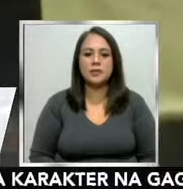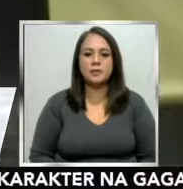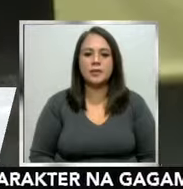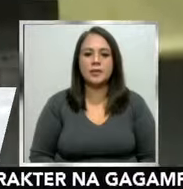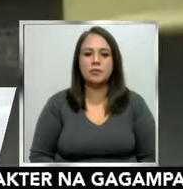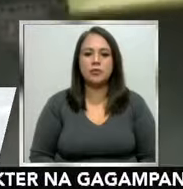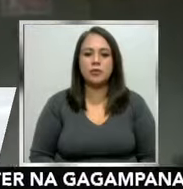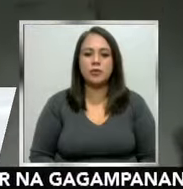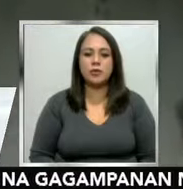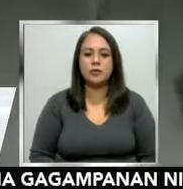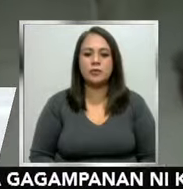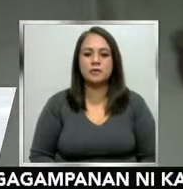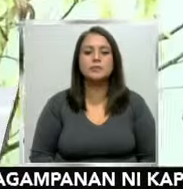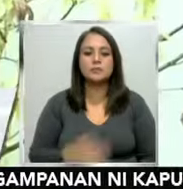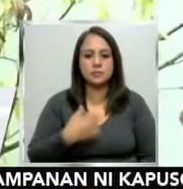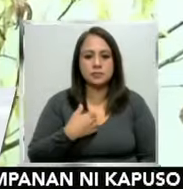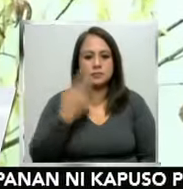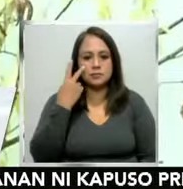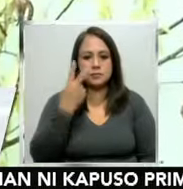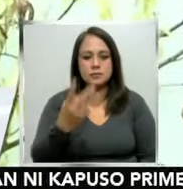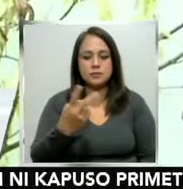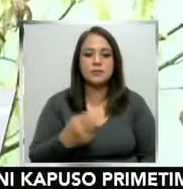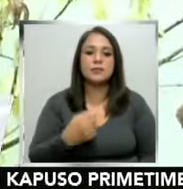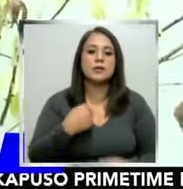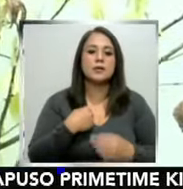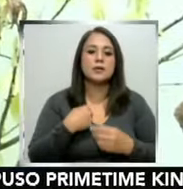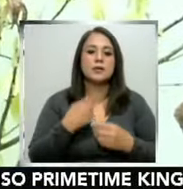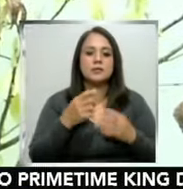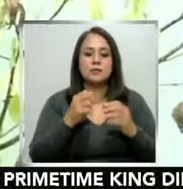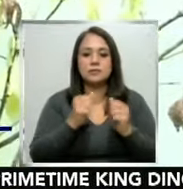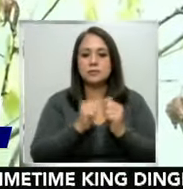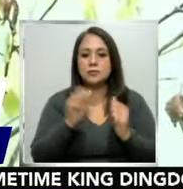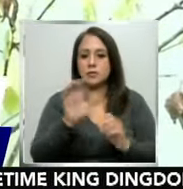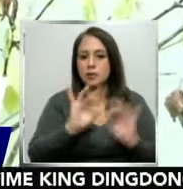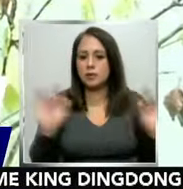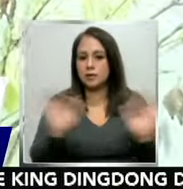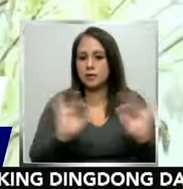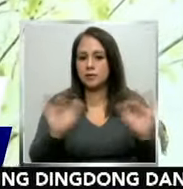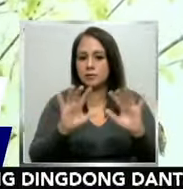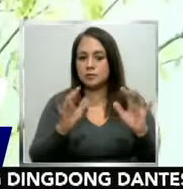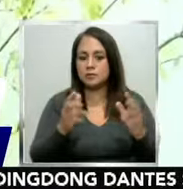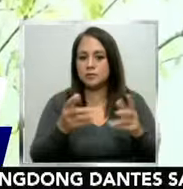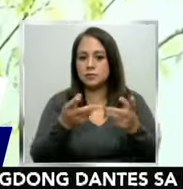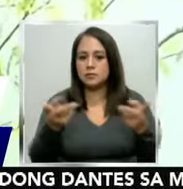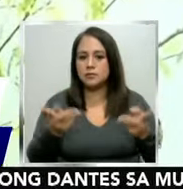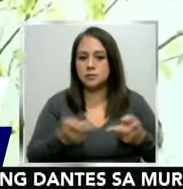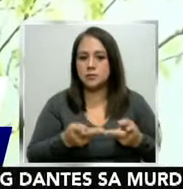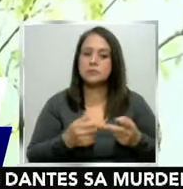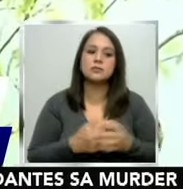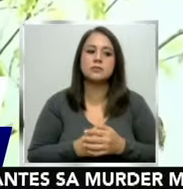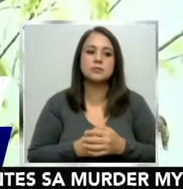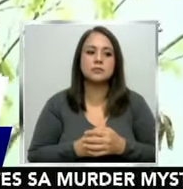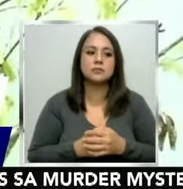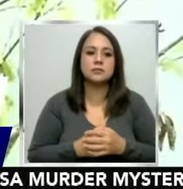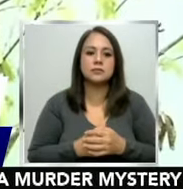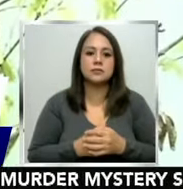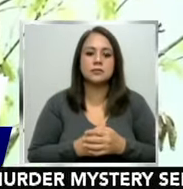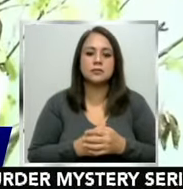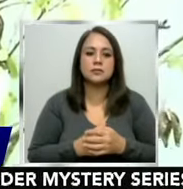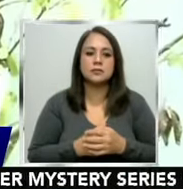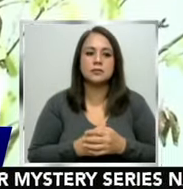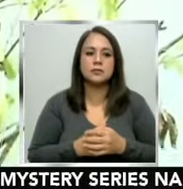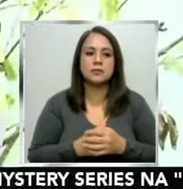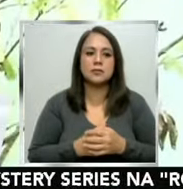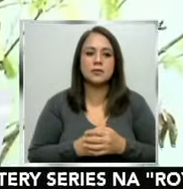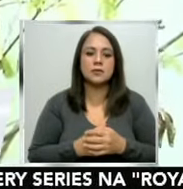Pero wala ring humarap sa kanila. Last November, minomonitor na natin itong bahay ni Zulueta. And wala